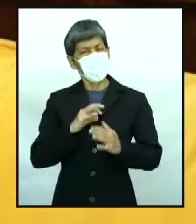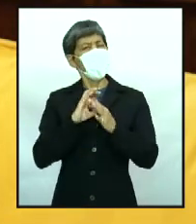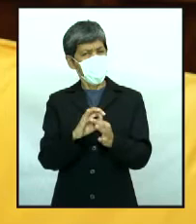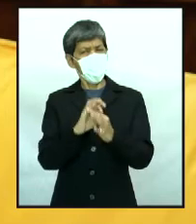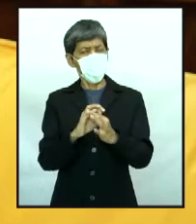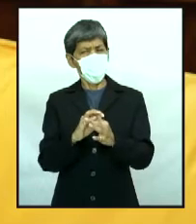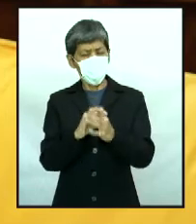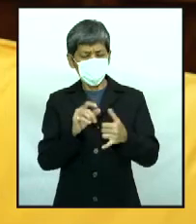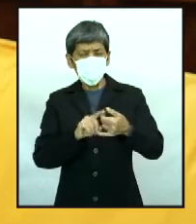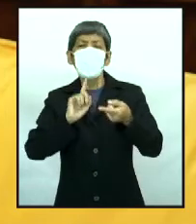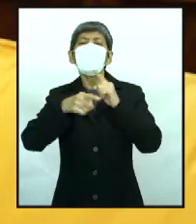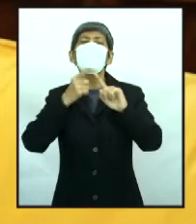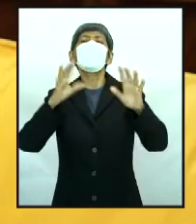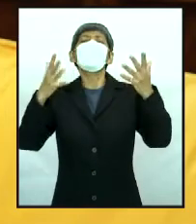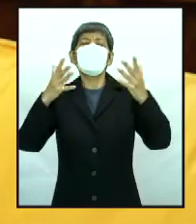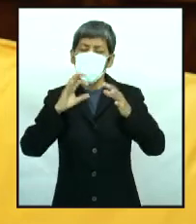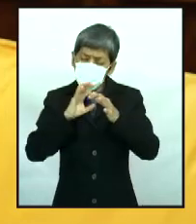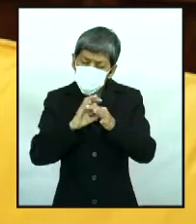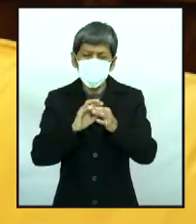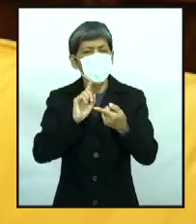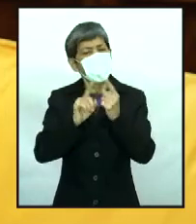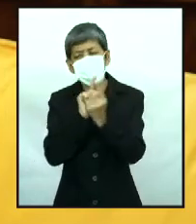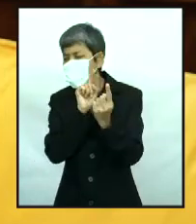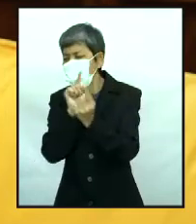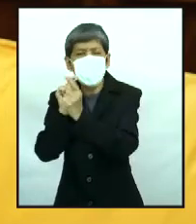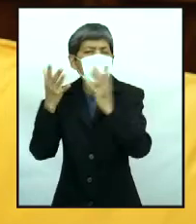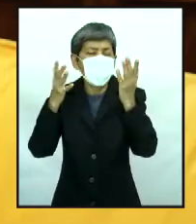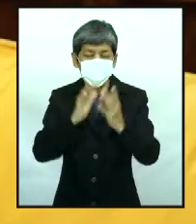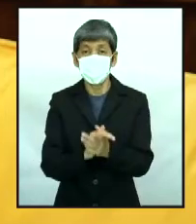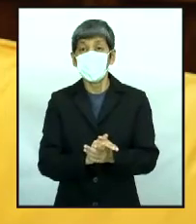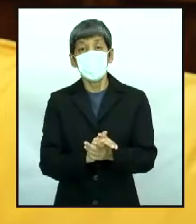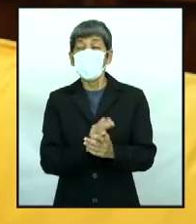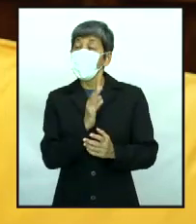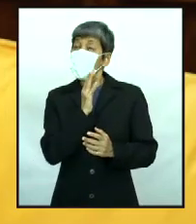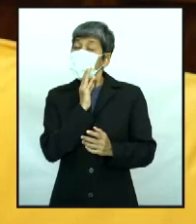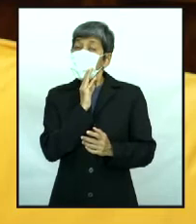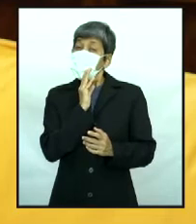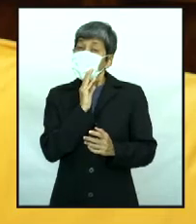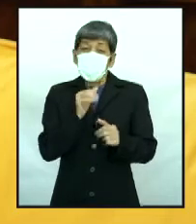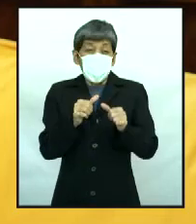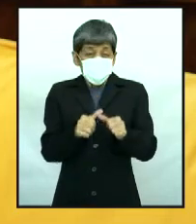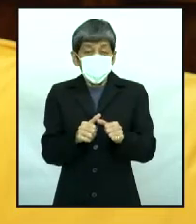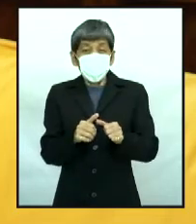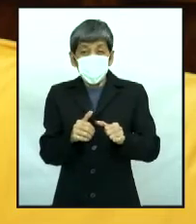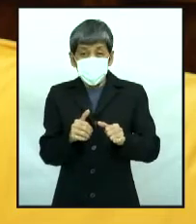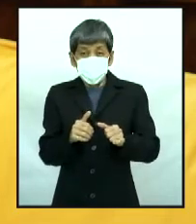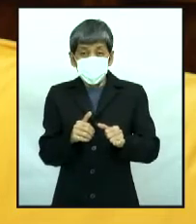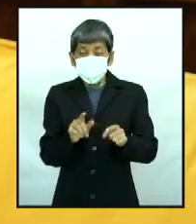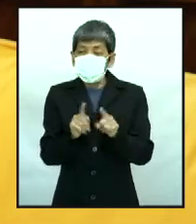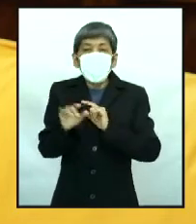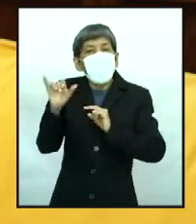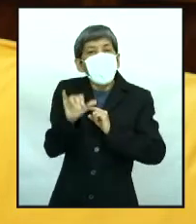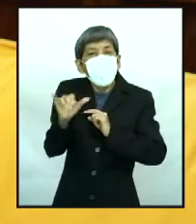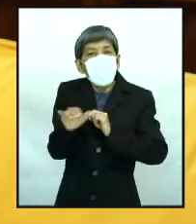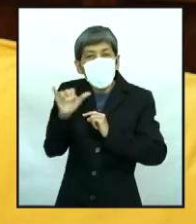างเดียวก็คือกลัวเขาไม่มีเพื่อนไม่มีเพื่อนไม่มีสังคมแต่เรื่องว่าการอยู่เนี่ยก็พอดีลูกพี่ลูกน้อง